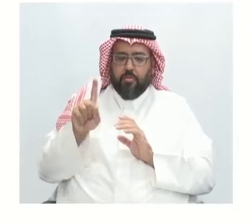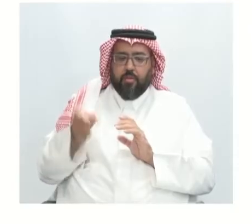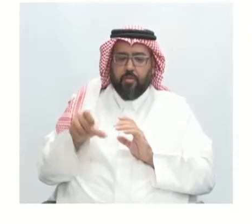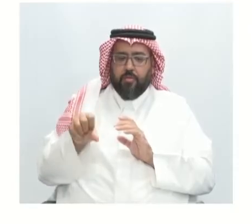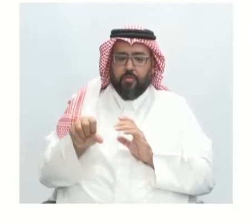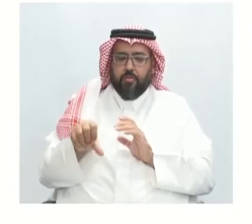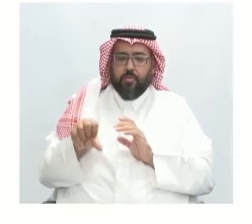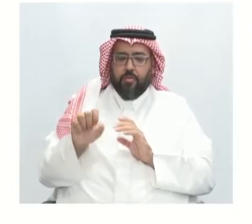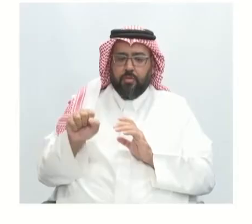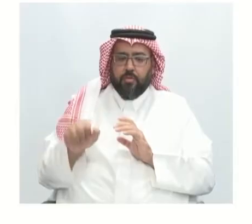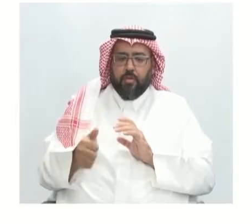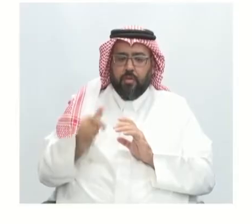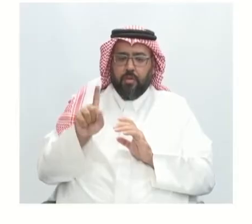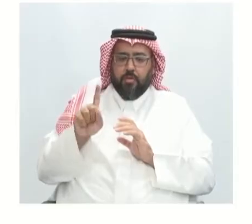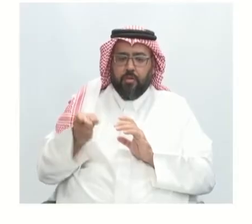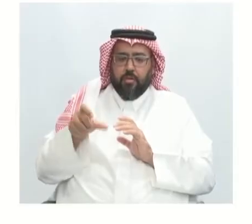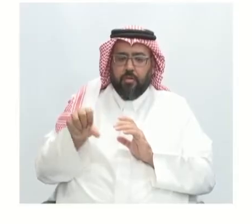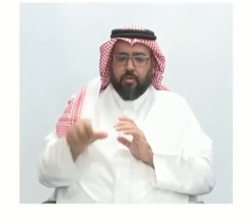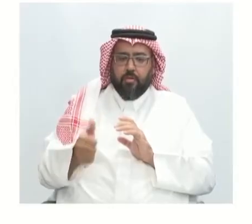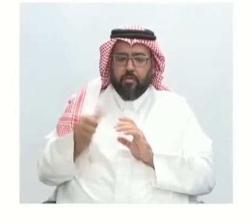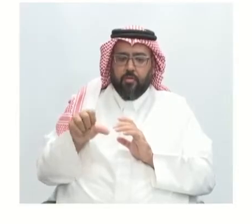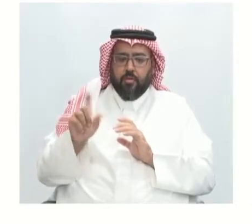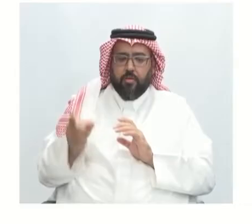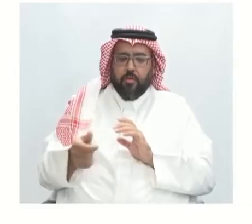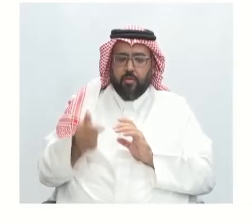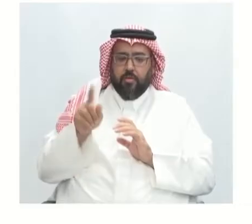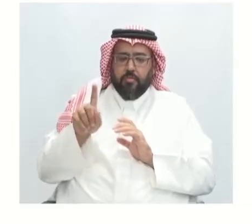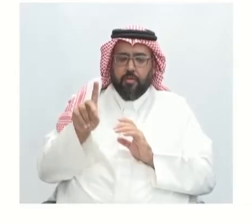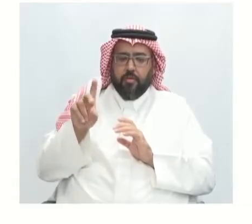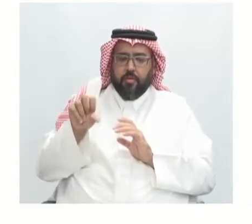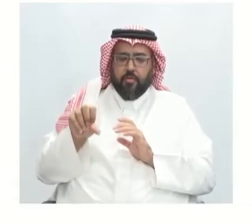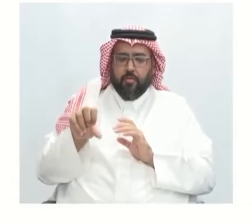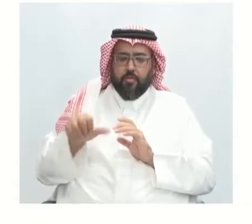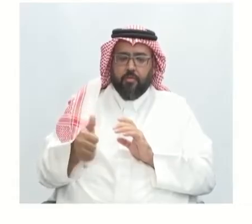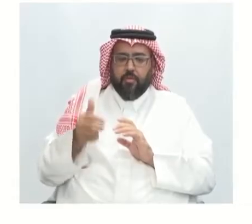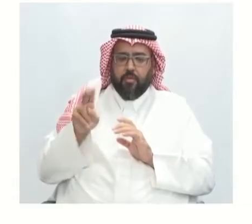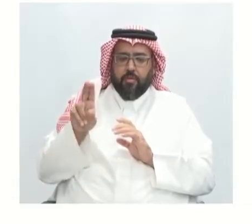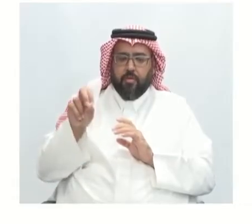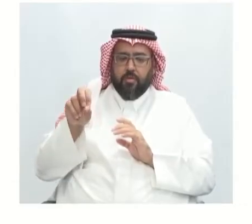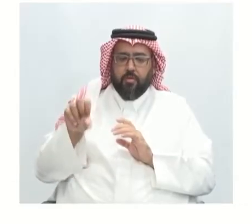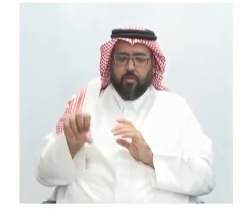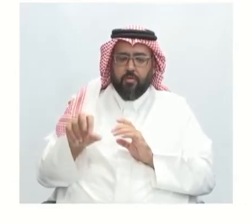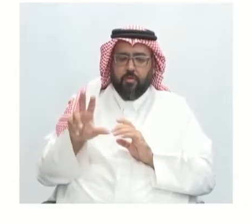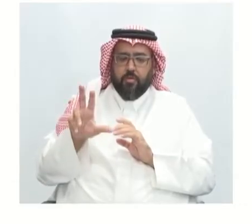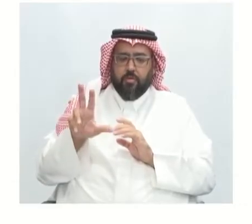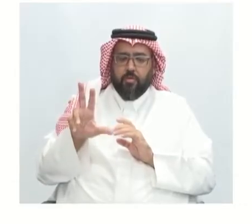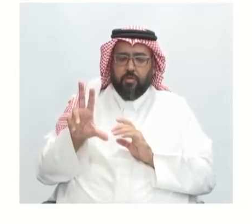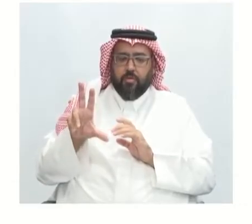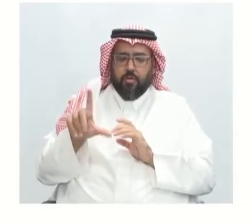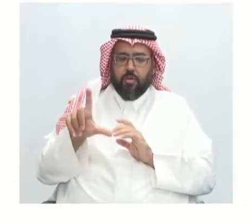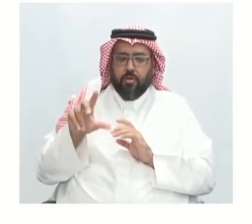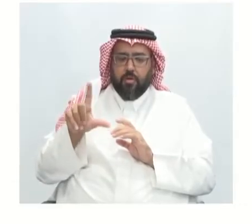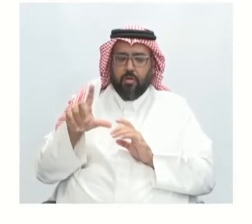واتقوا الله لعلكم تفلحون هذا الدليل من الادله على ماذا احسنتم على